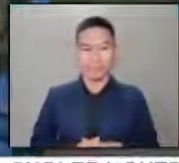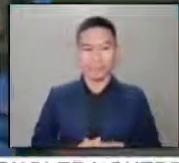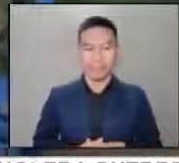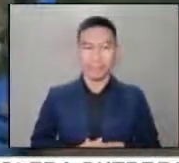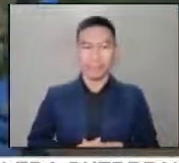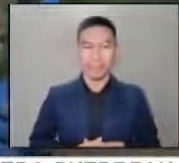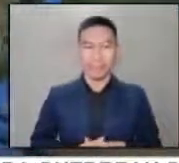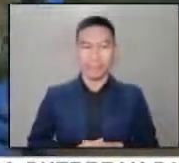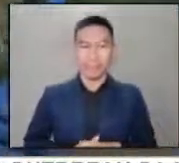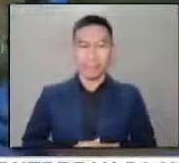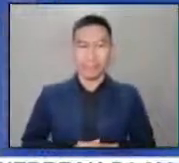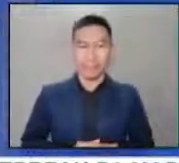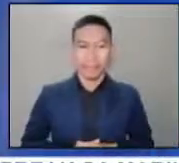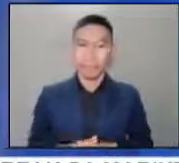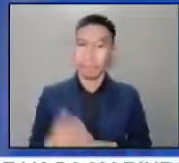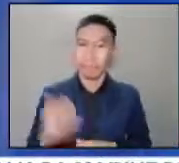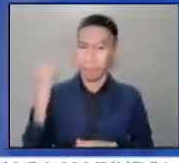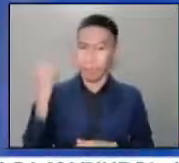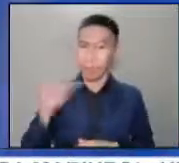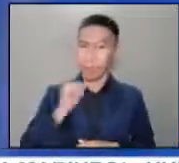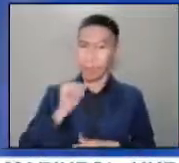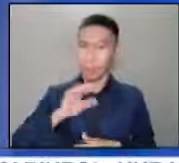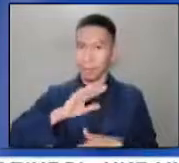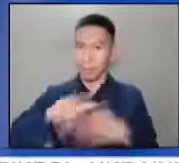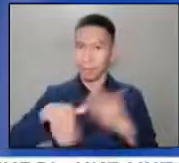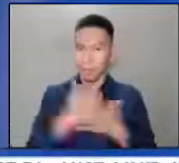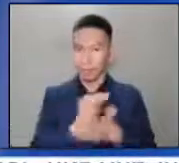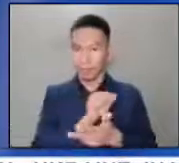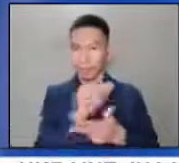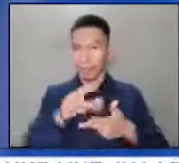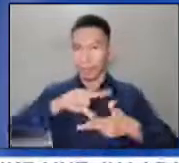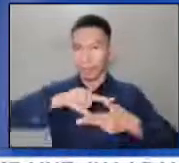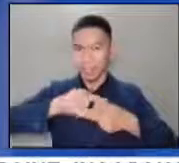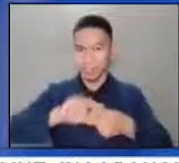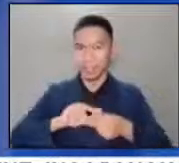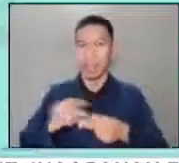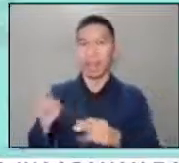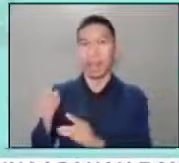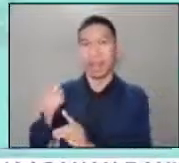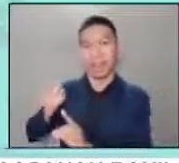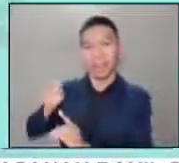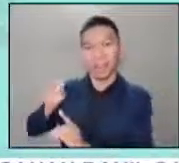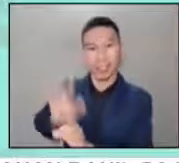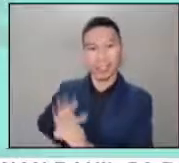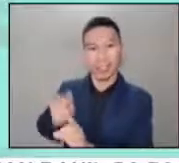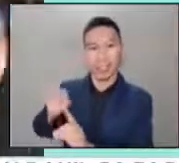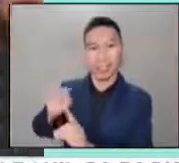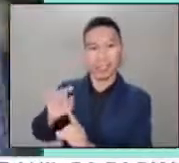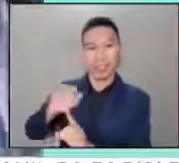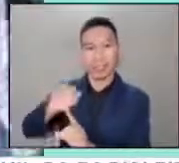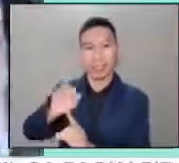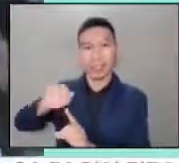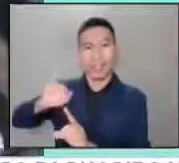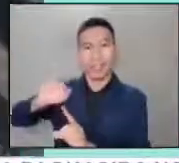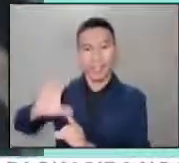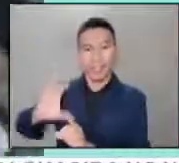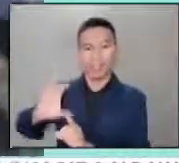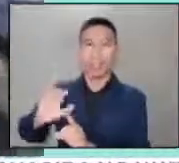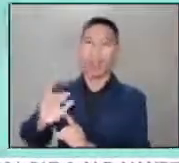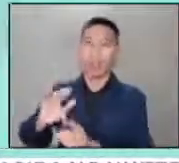house. Bakit hindi lahat? Meet Teacher Jeric Maribao ng Misamis Occidental na teacher, singer at dancer